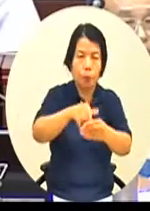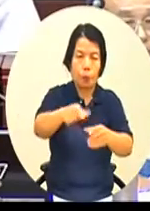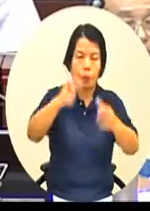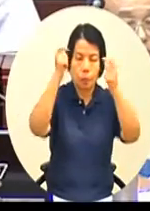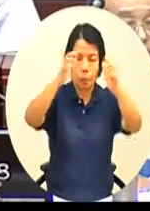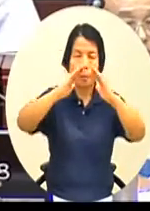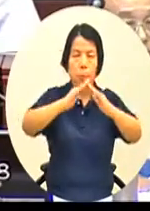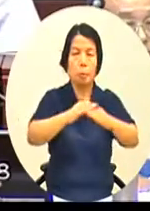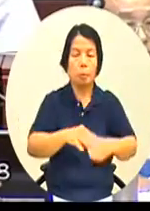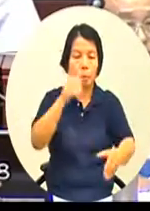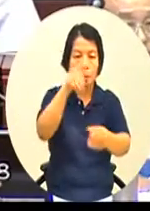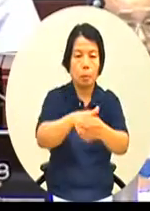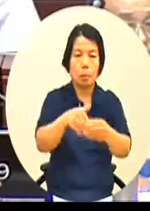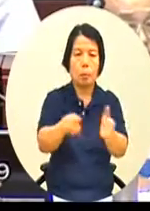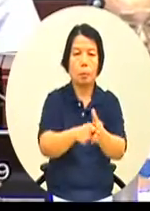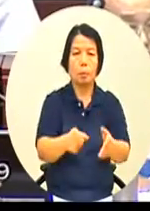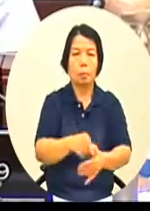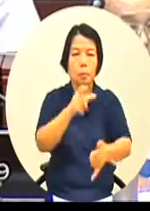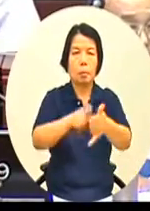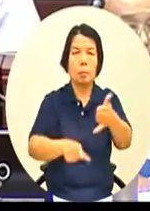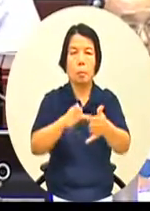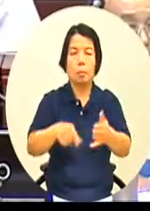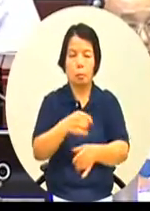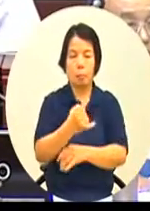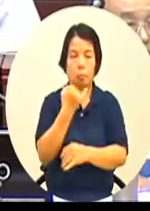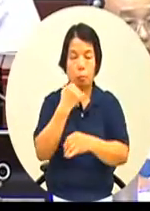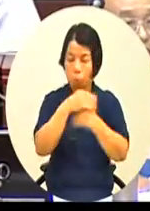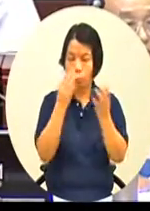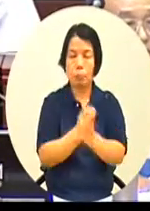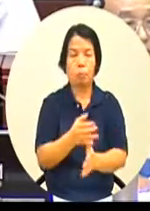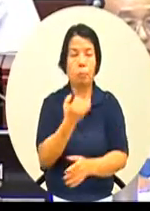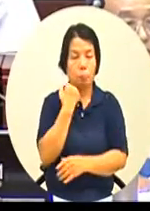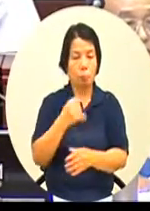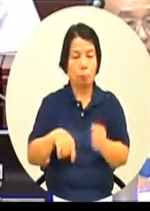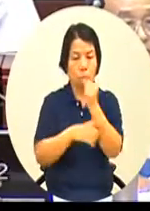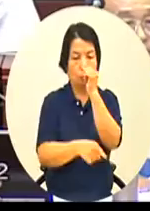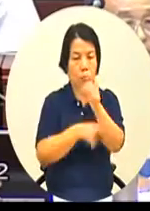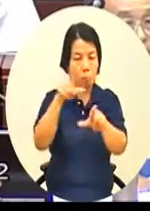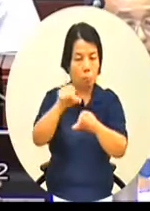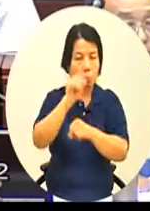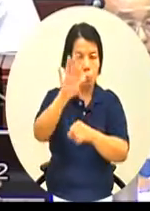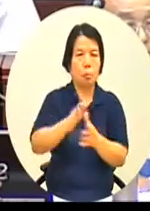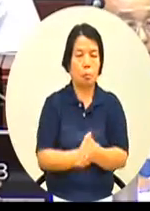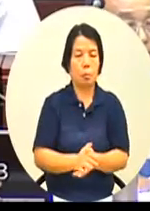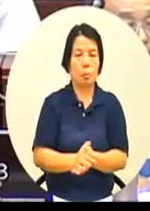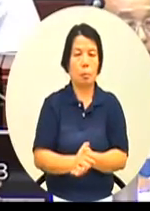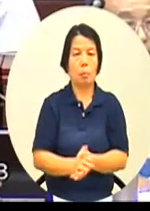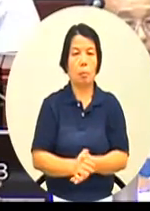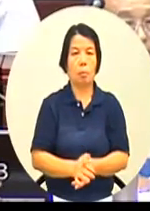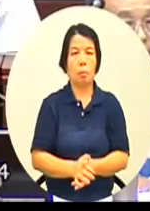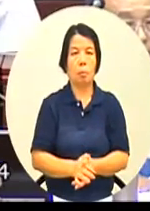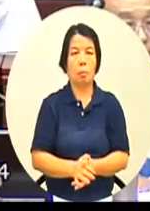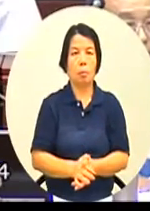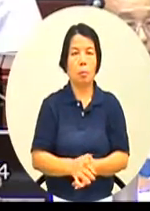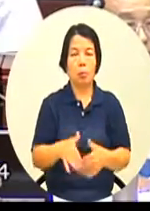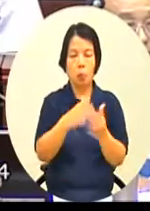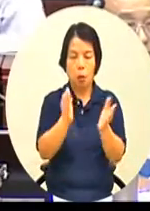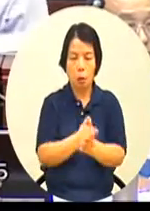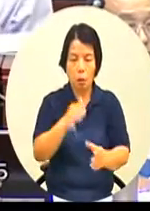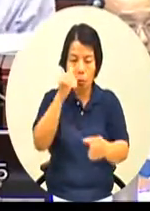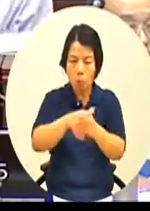我们进行投票的时候，那些案子都已经是可行的，已经是合法的，已经是具有公益性的。所以老实讲，你投哪一